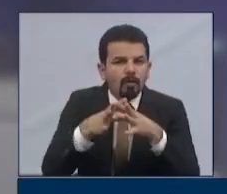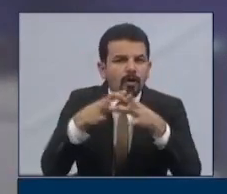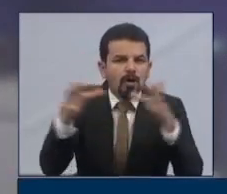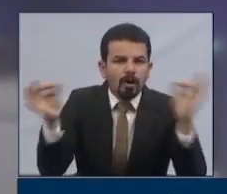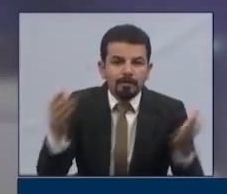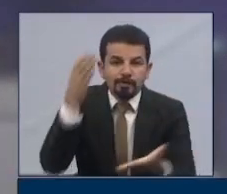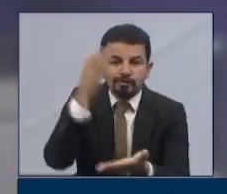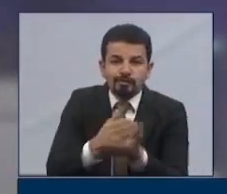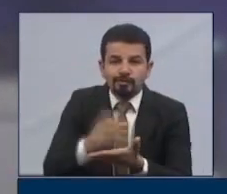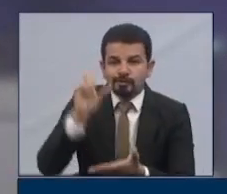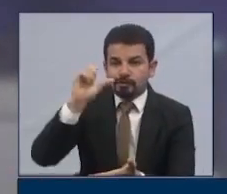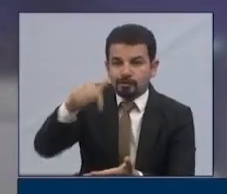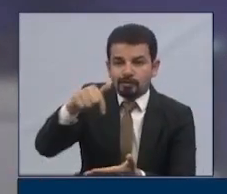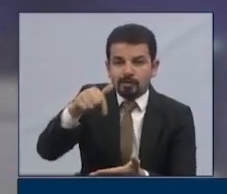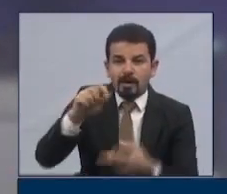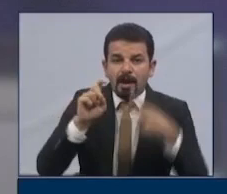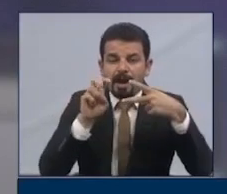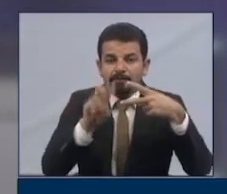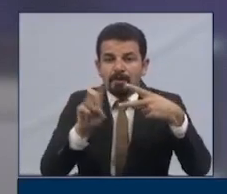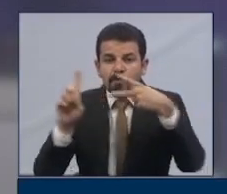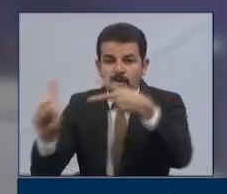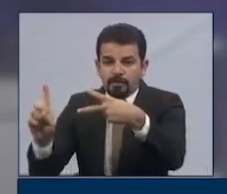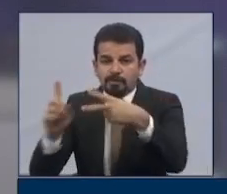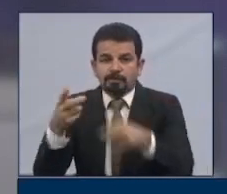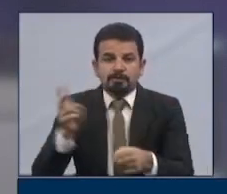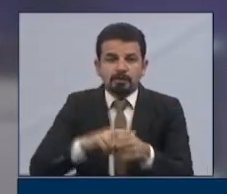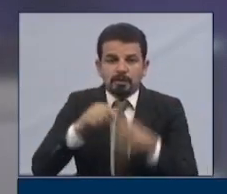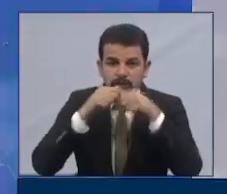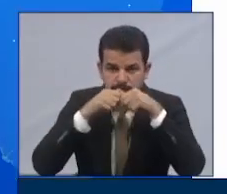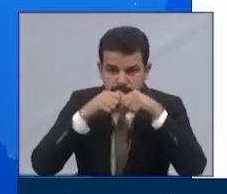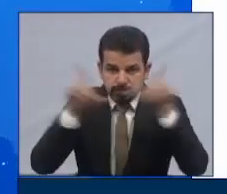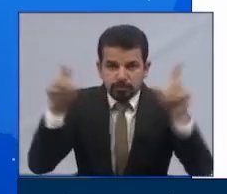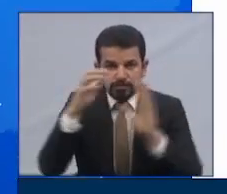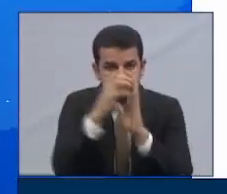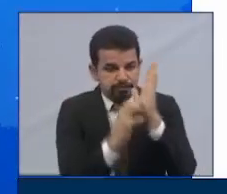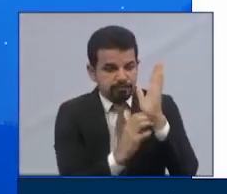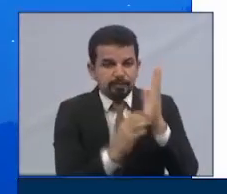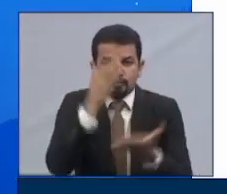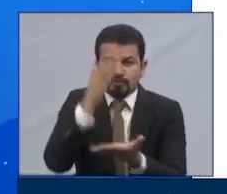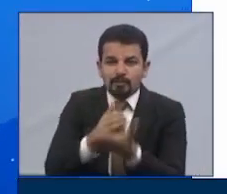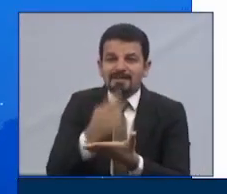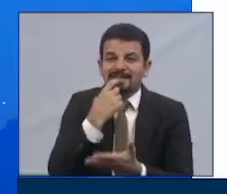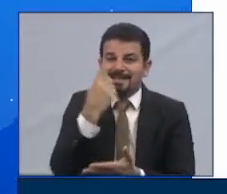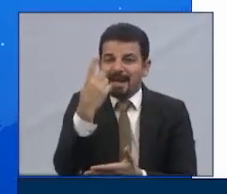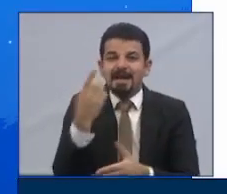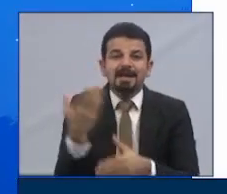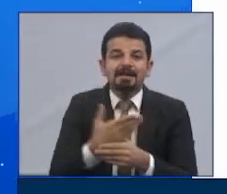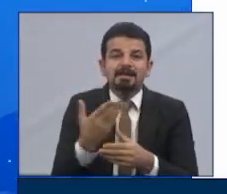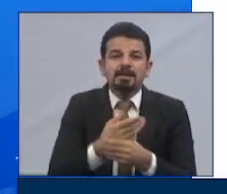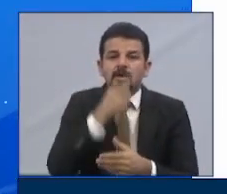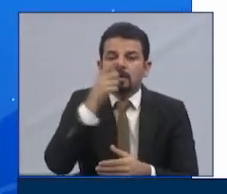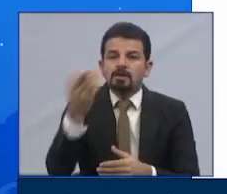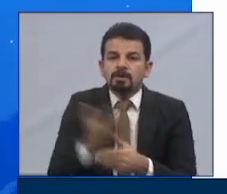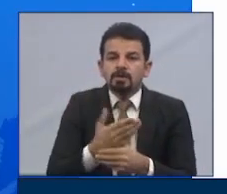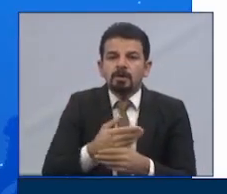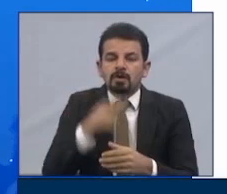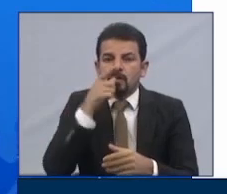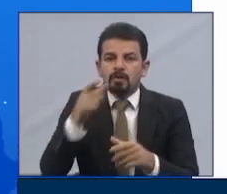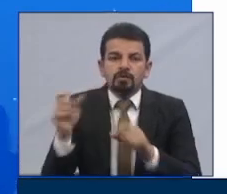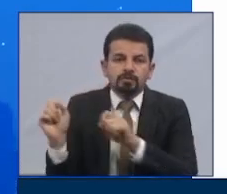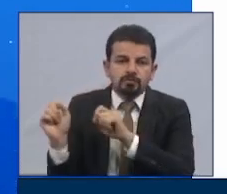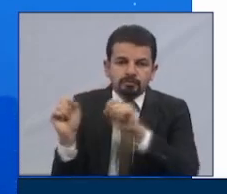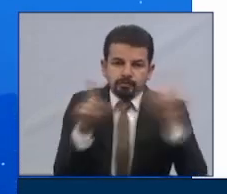الأول من العام 2021، معلنة عن تقريرها نصف السنوي، مسلطة الضوء على إنجاز